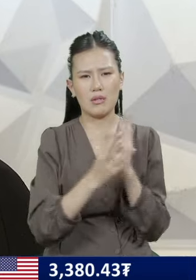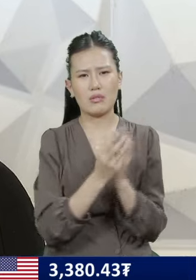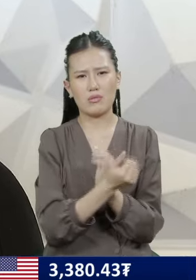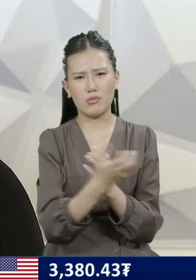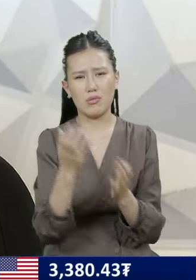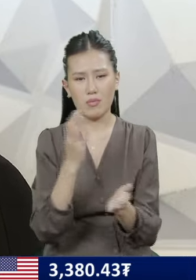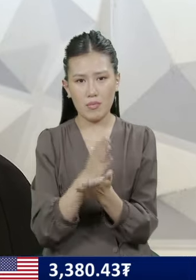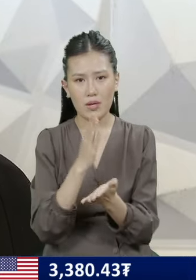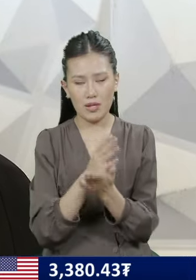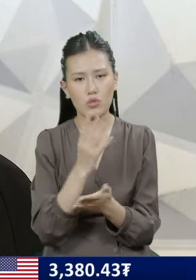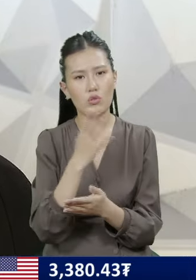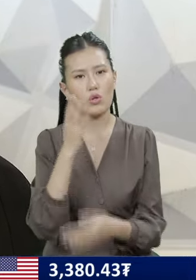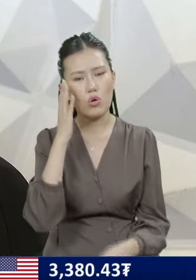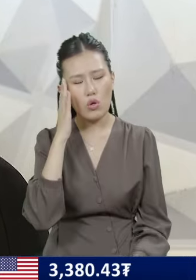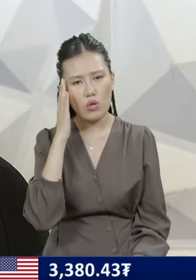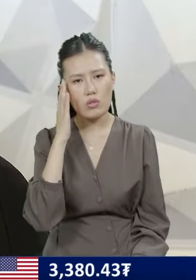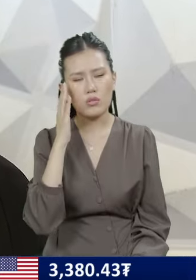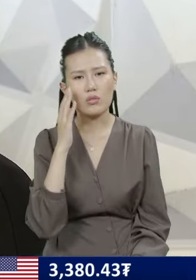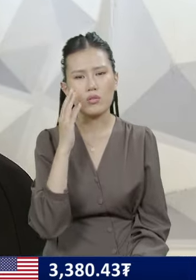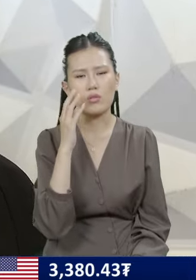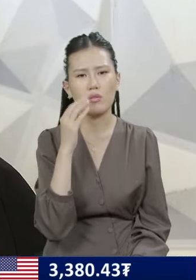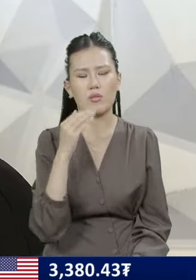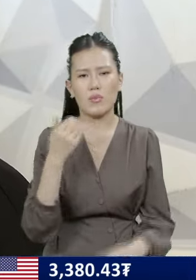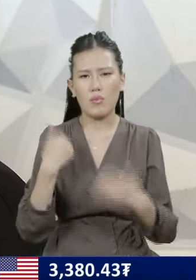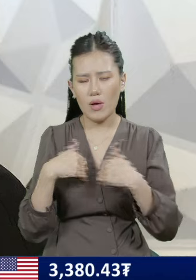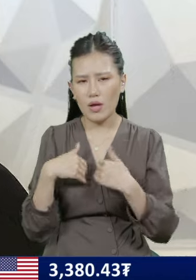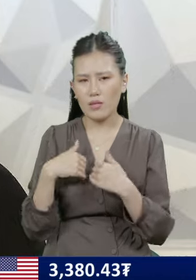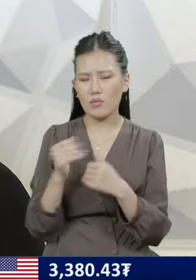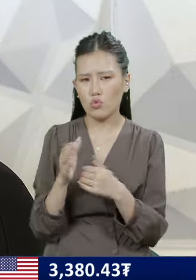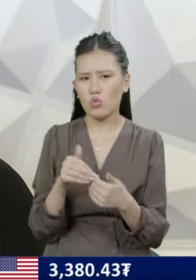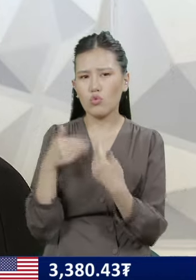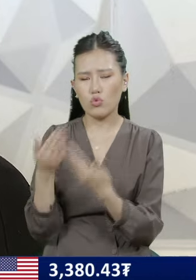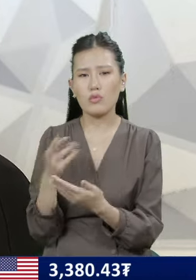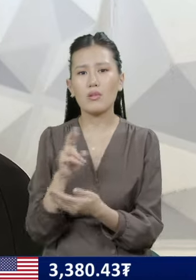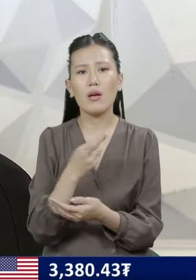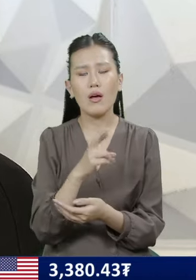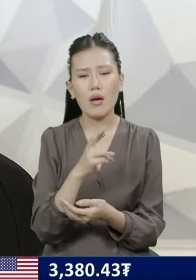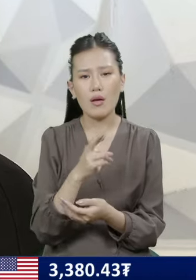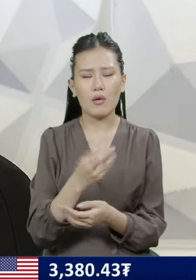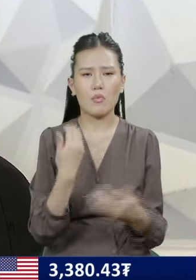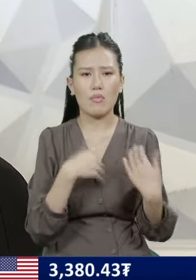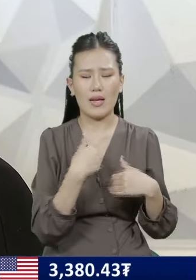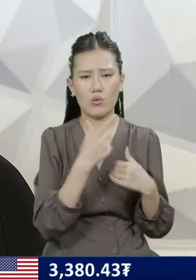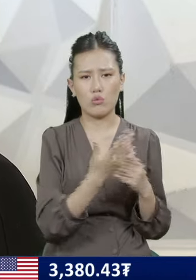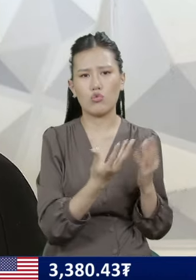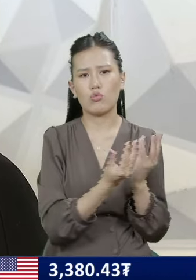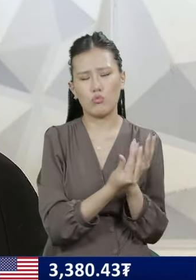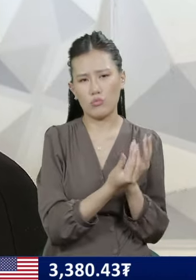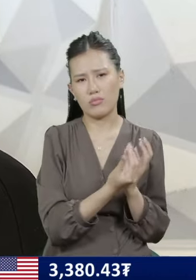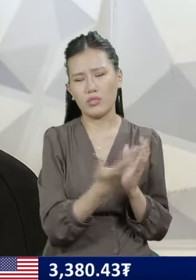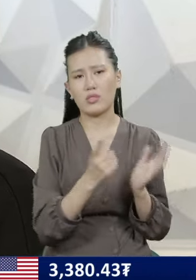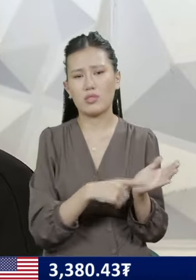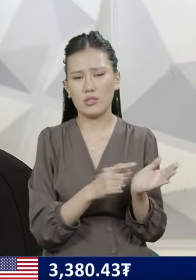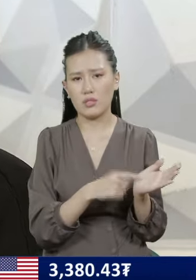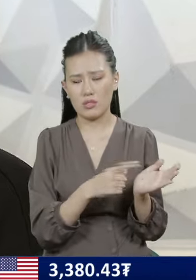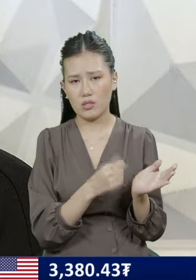чи өөрөө багшин хүртэмжгүй байдлаас үүссэн тэр одоо нөхцөл байдлыг л нийгмээрээ даван туулах гэж байгаа нэг